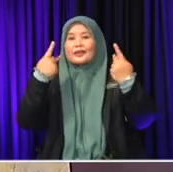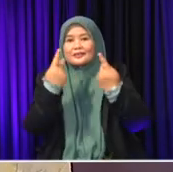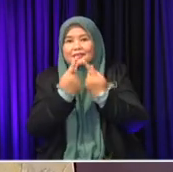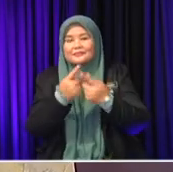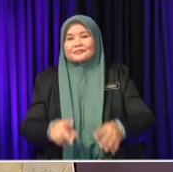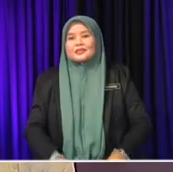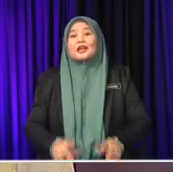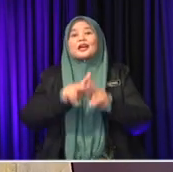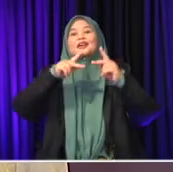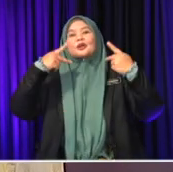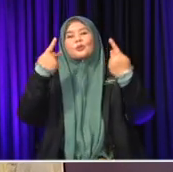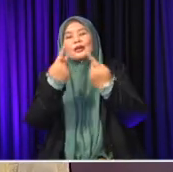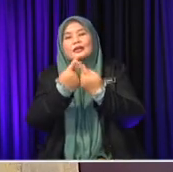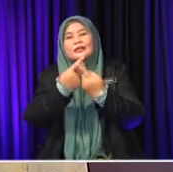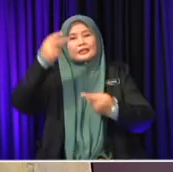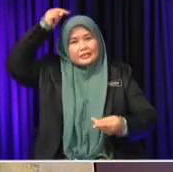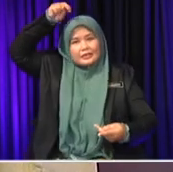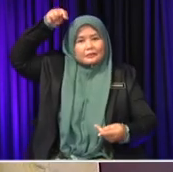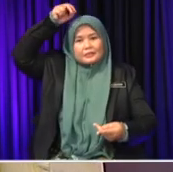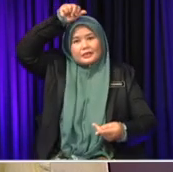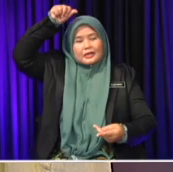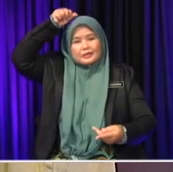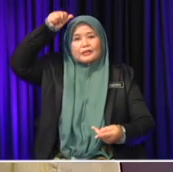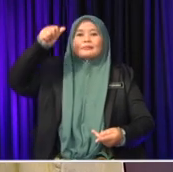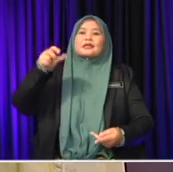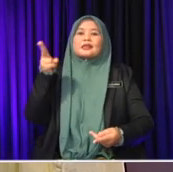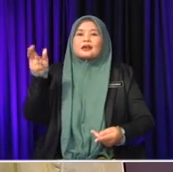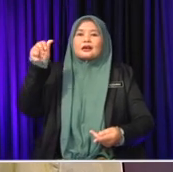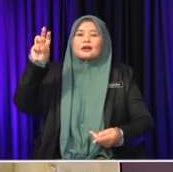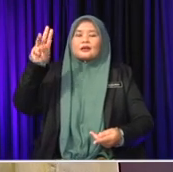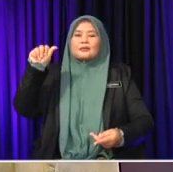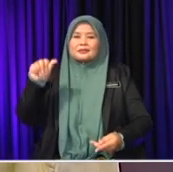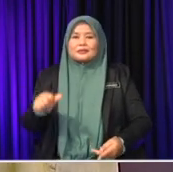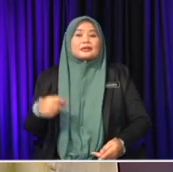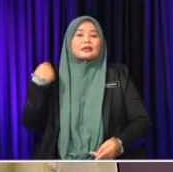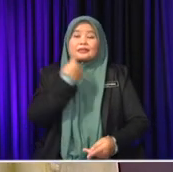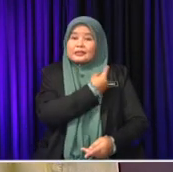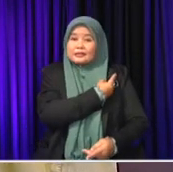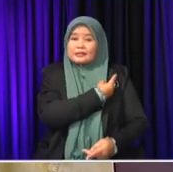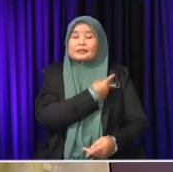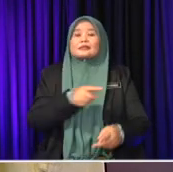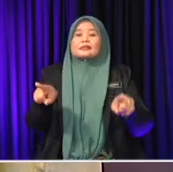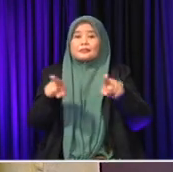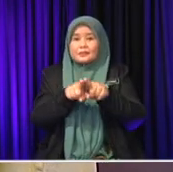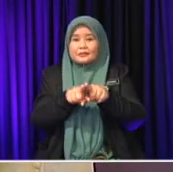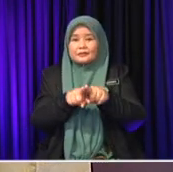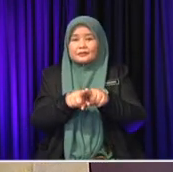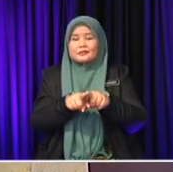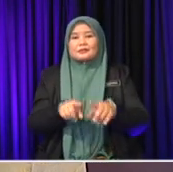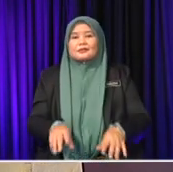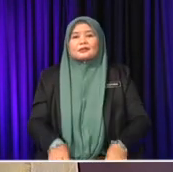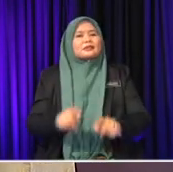keluarga Nabi Adam dan Hawa Alaihissalam Kita semua adalah sama